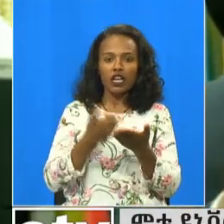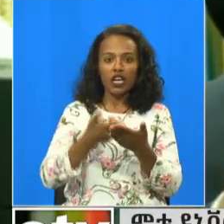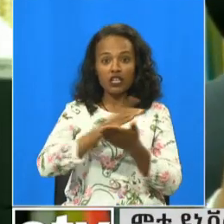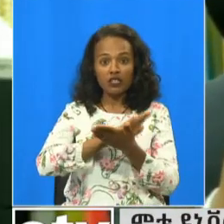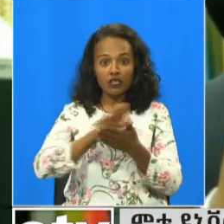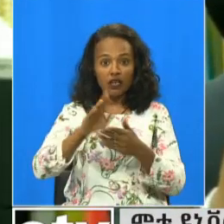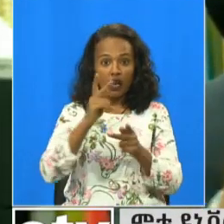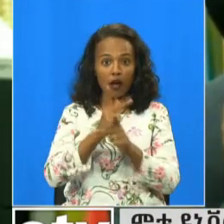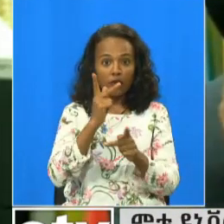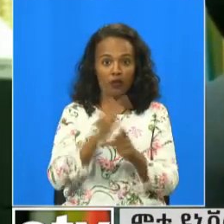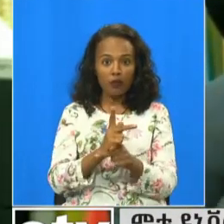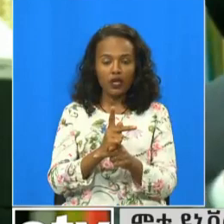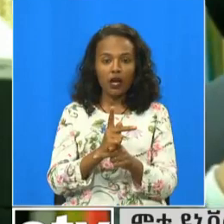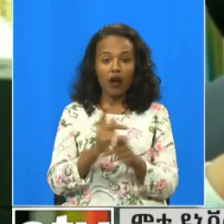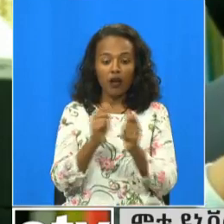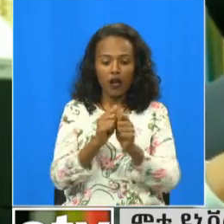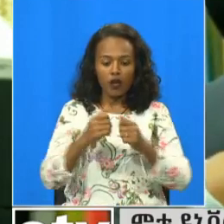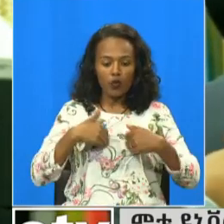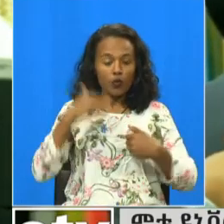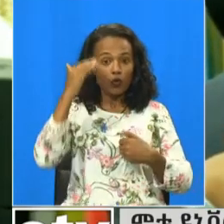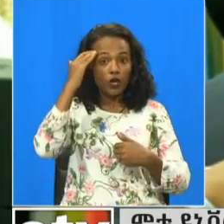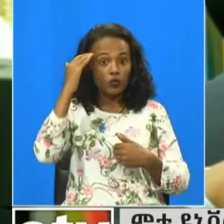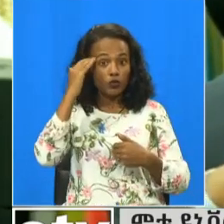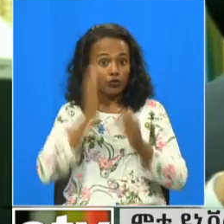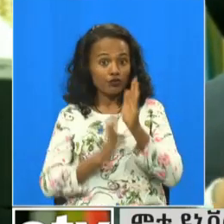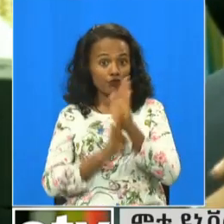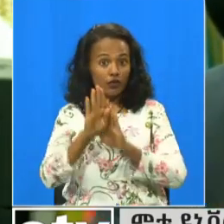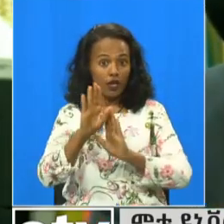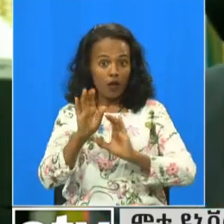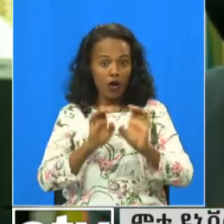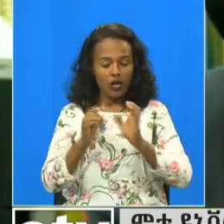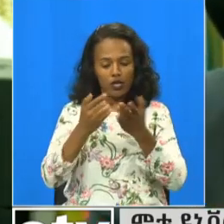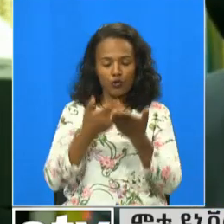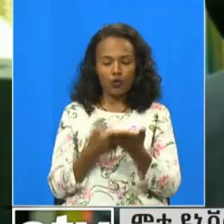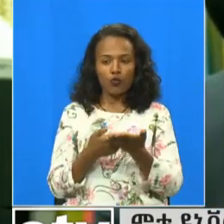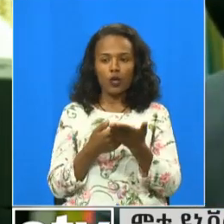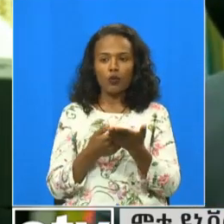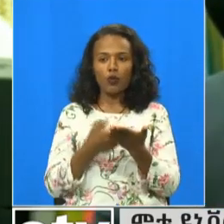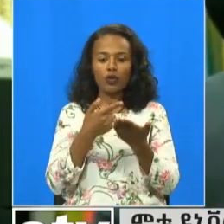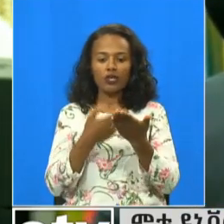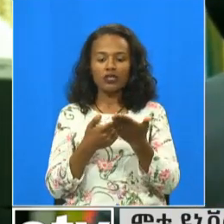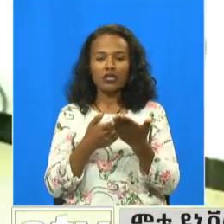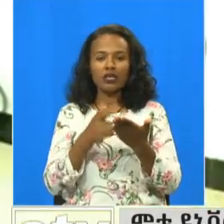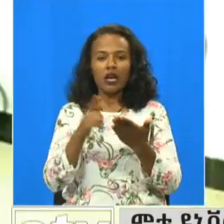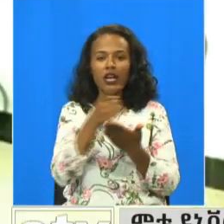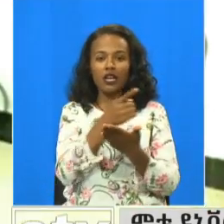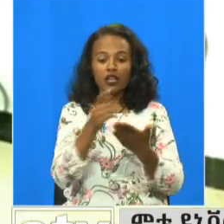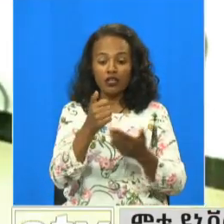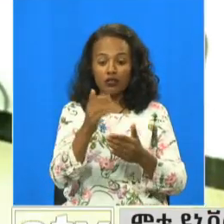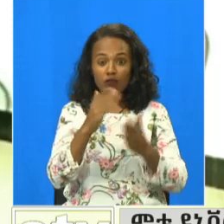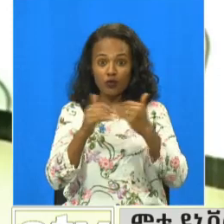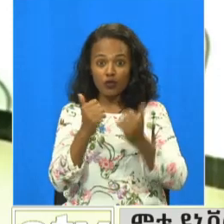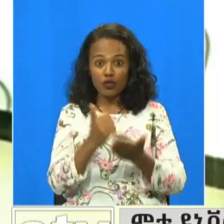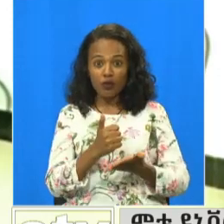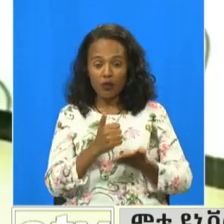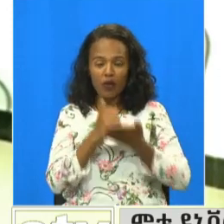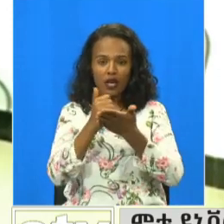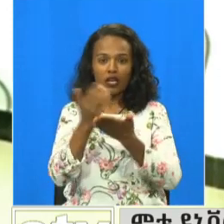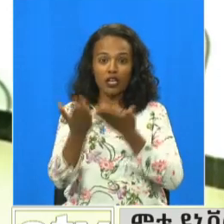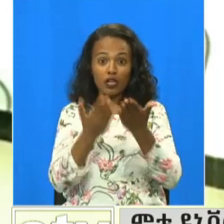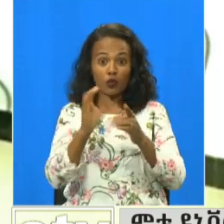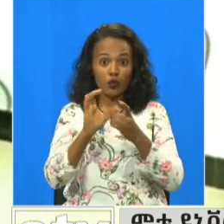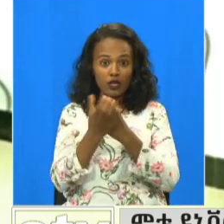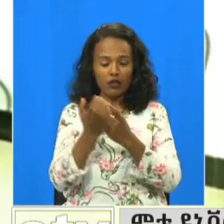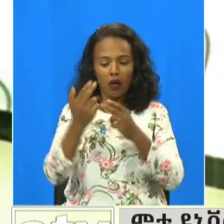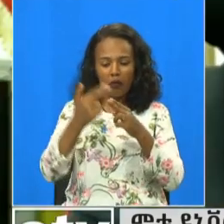ከንጽህና መጠበቂያ ምርቶች ጋር ያሉትን እውቀቶች ለማዳበር እንዲሁም ደግሞ ከዚህ ሌላ ኢንተርቬንሽን በሚያገለግል መልኩ ምርምር ስራዎቹ